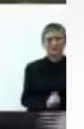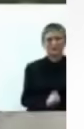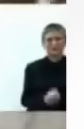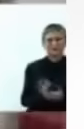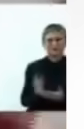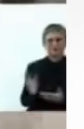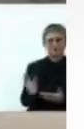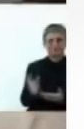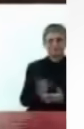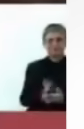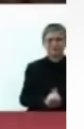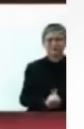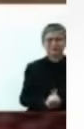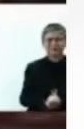soal